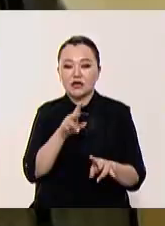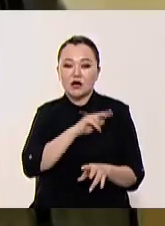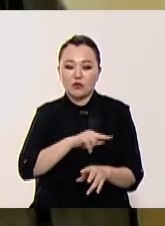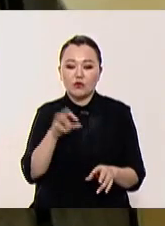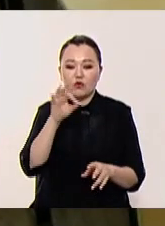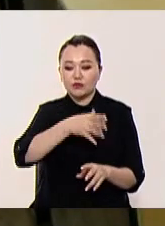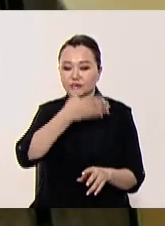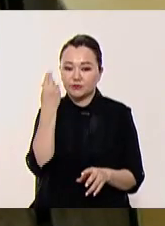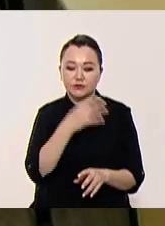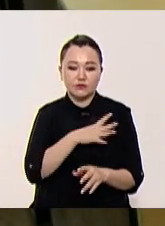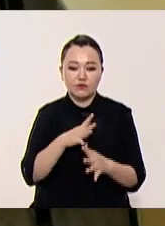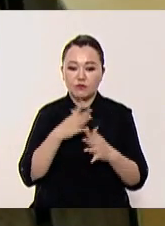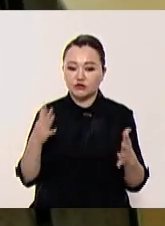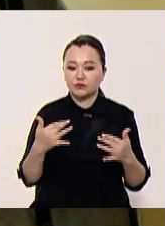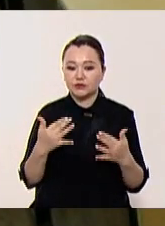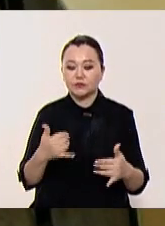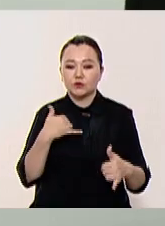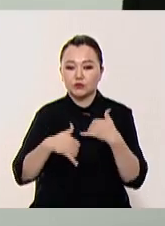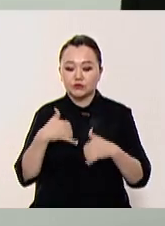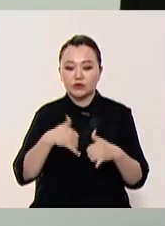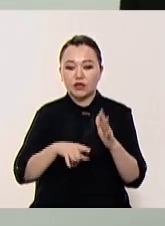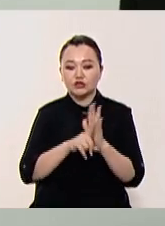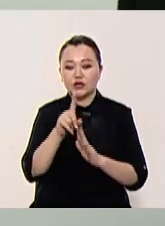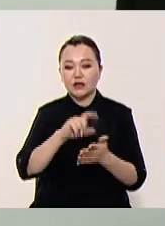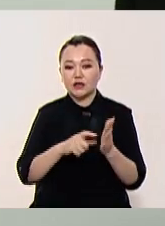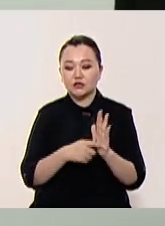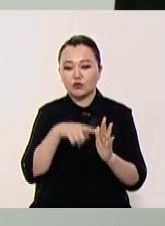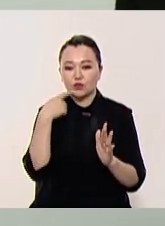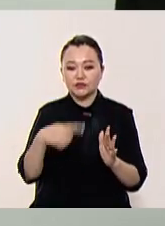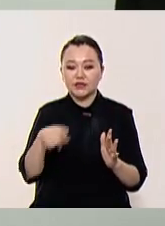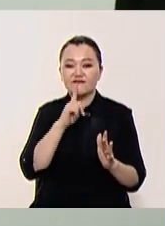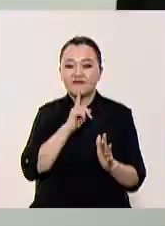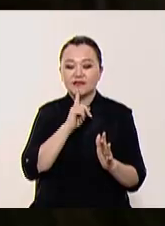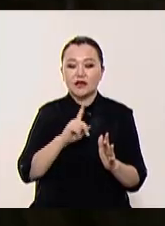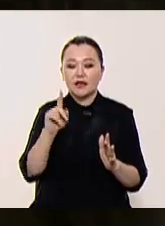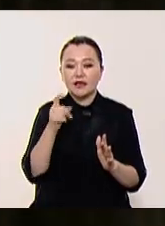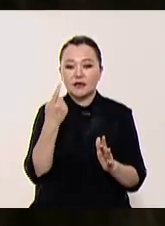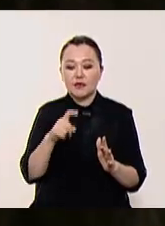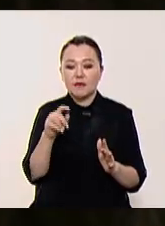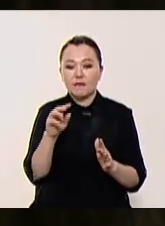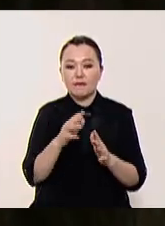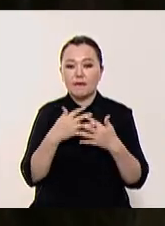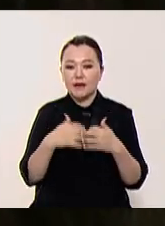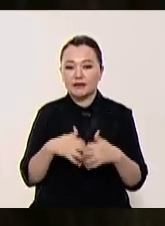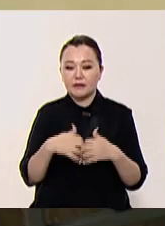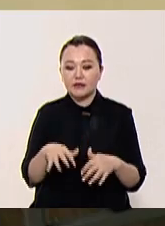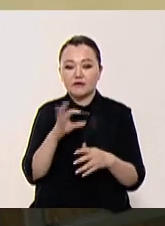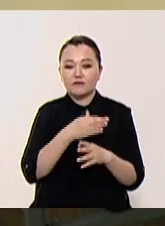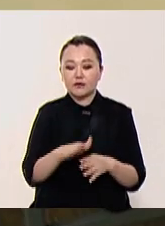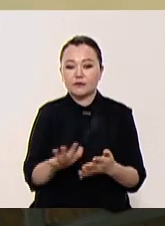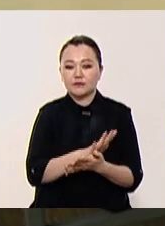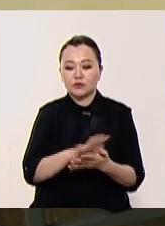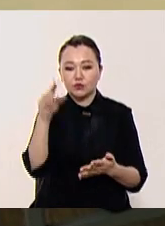забыли. Большая потребность сегодня в учителях начальных классов русского языка, физики, химии, математики. А количество выделяемых грантов